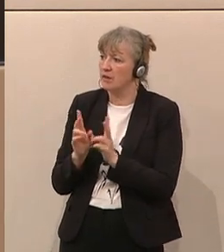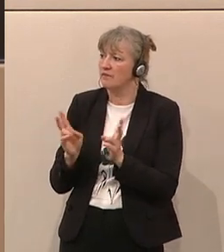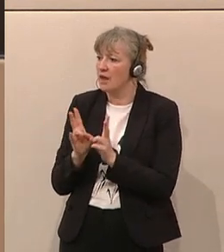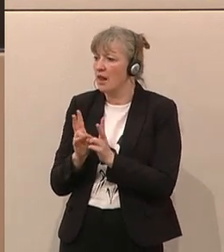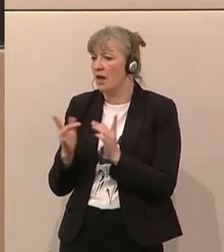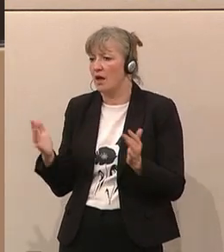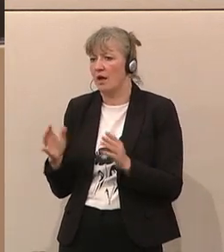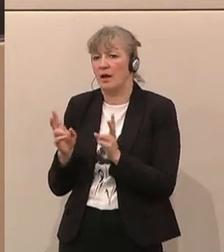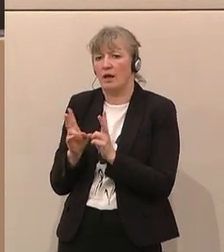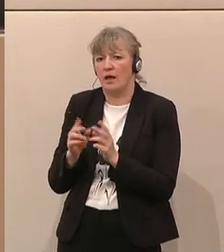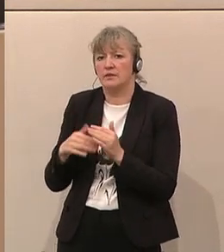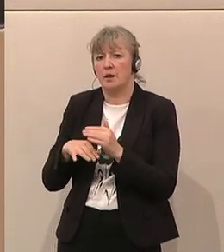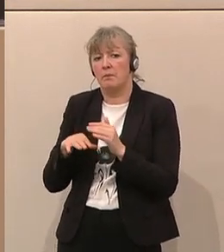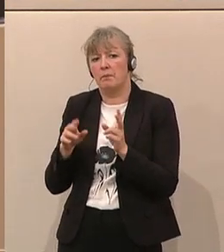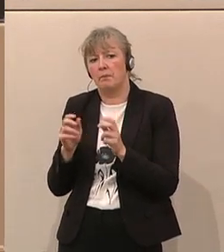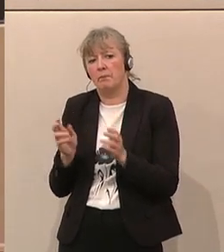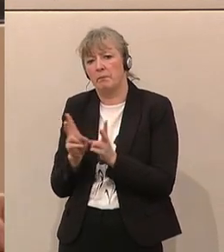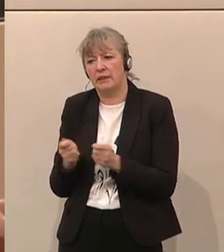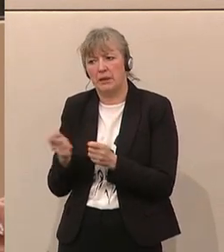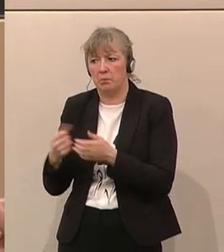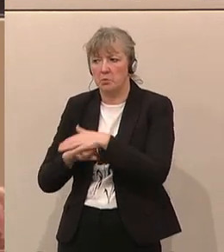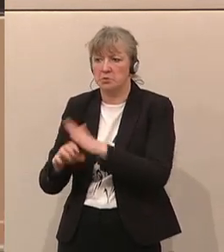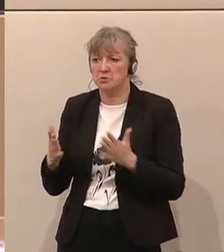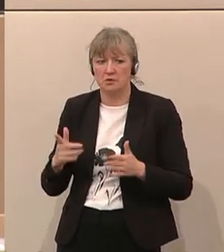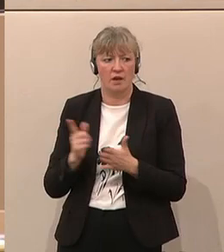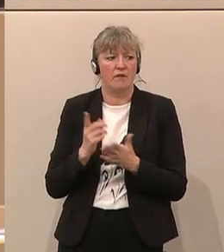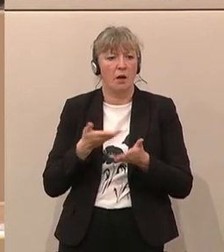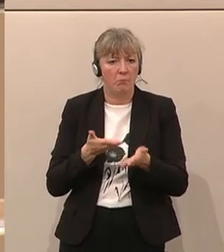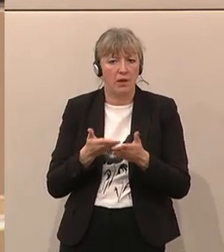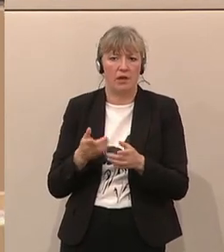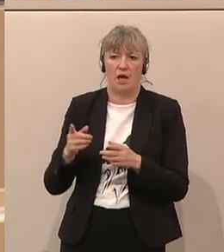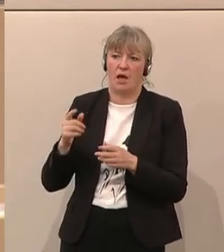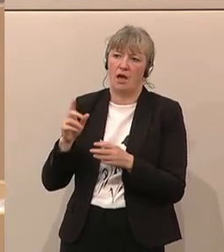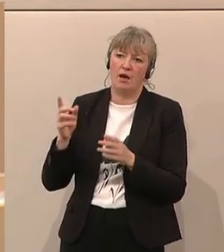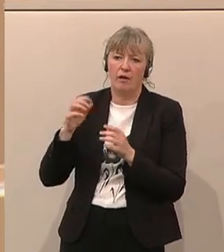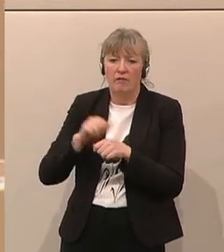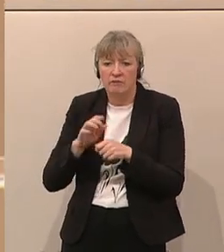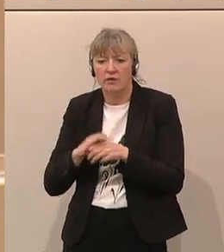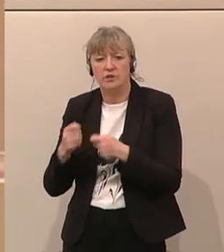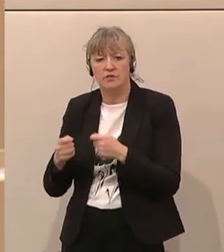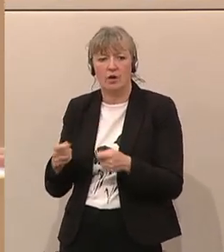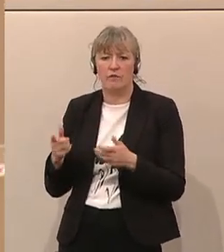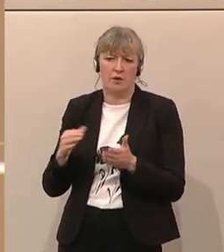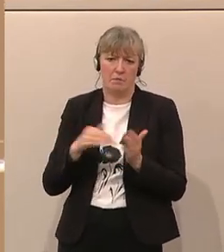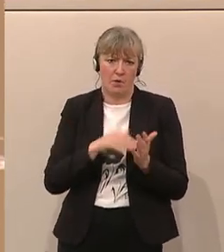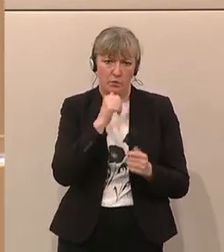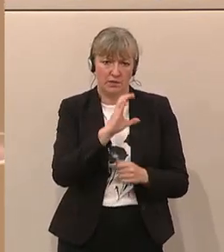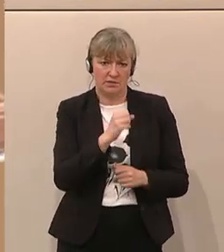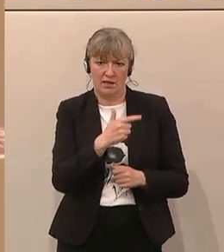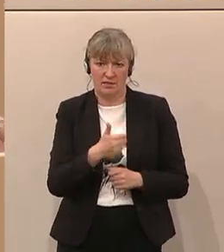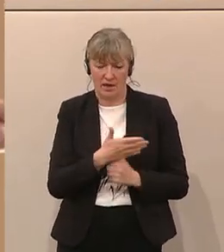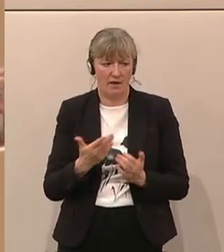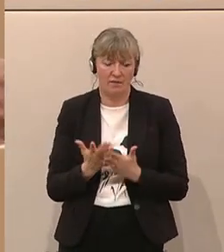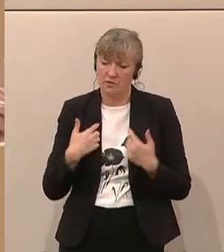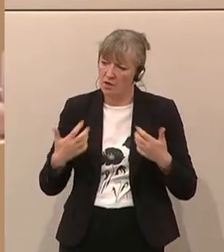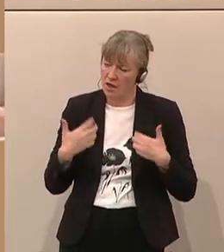vielen, vielen EPUs und KMUs. Denn der Bäcker und der Metzger ums Eck, die brauchen Väter mit Sicherheit nicht. Mit meinem Ärger